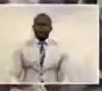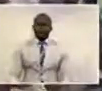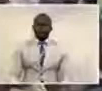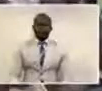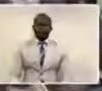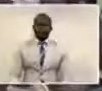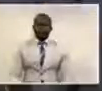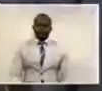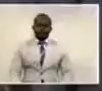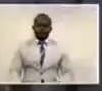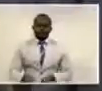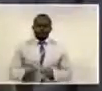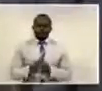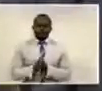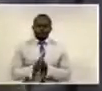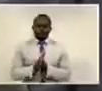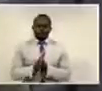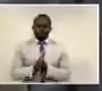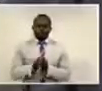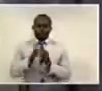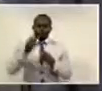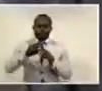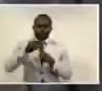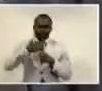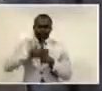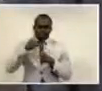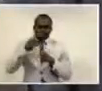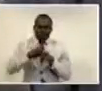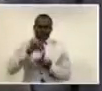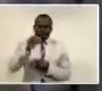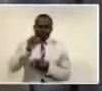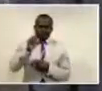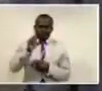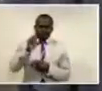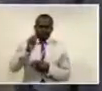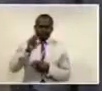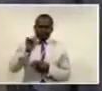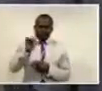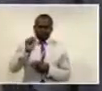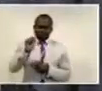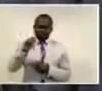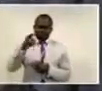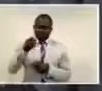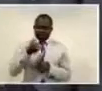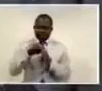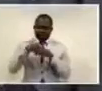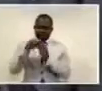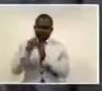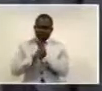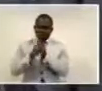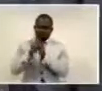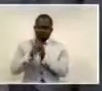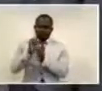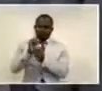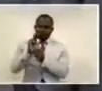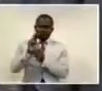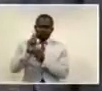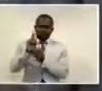murakoze mwana perezida amazina yanjye banyita se imiryango Diodone nkaba nturutse mu murenge wa